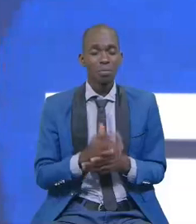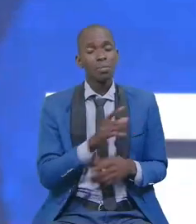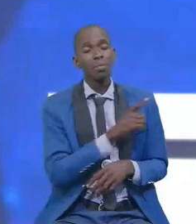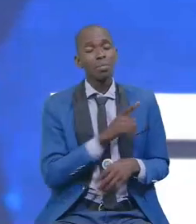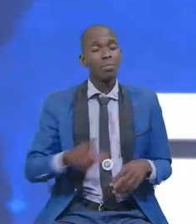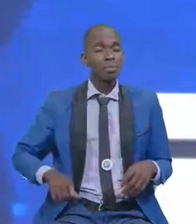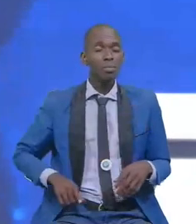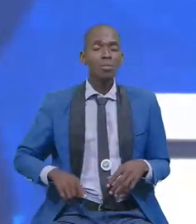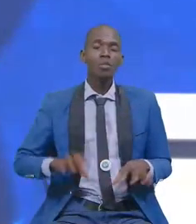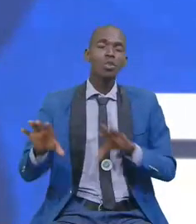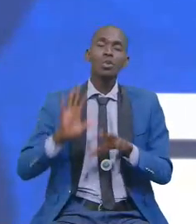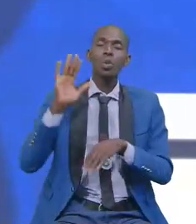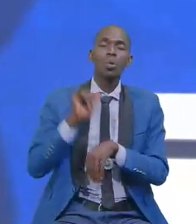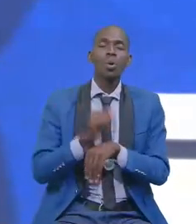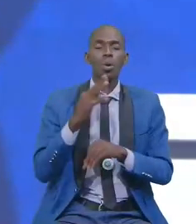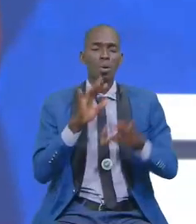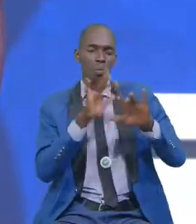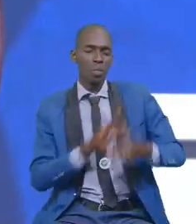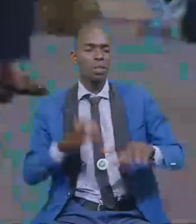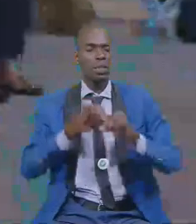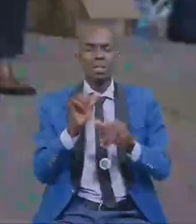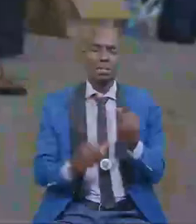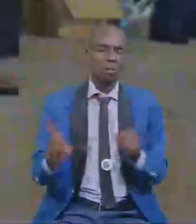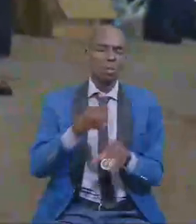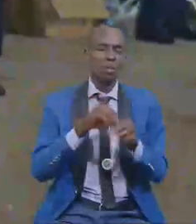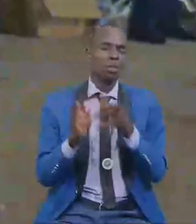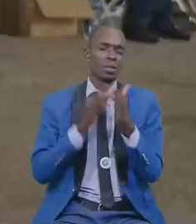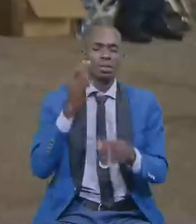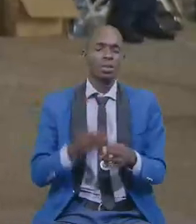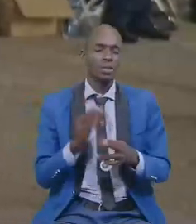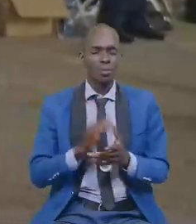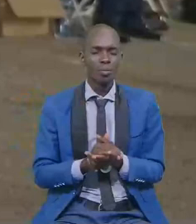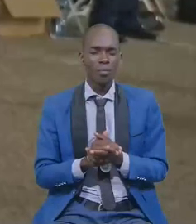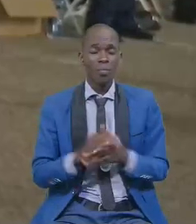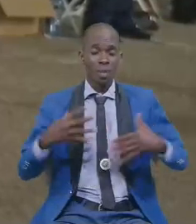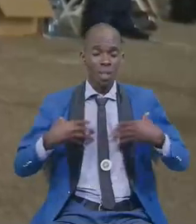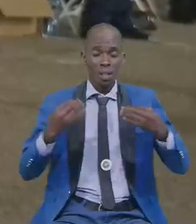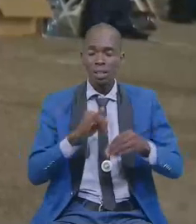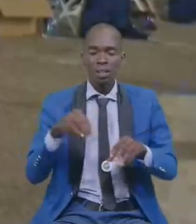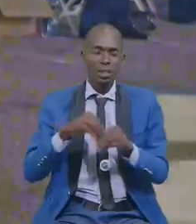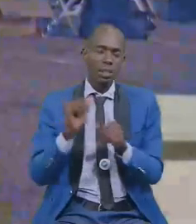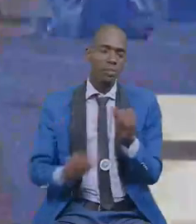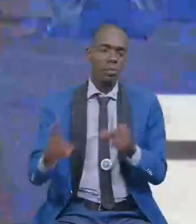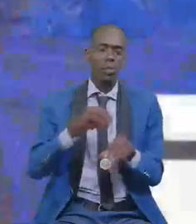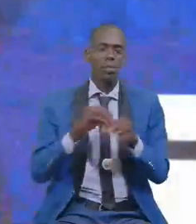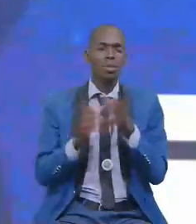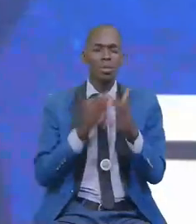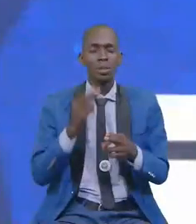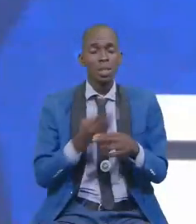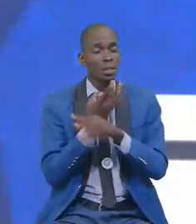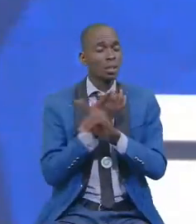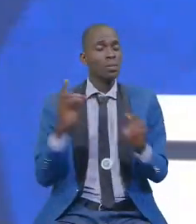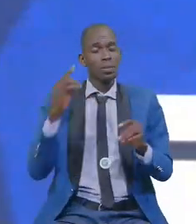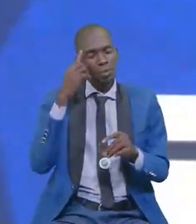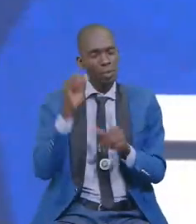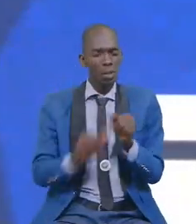Seigneur, fais ton œuvre de miséricorde dans chaque vie, de guérison dans chaque vie, de délivrance